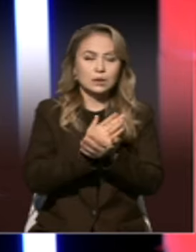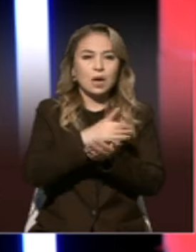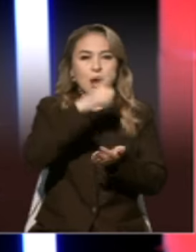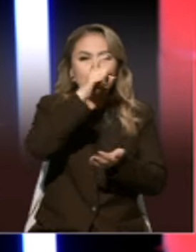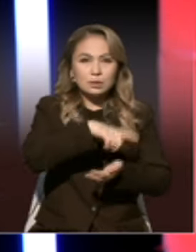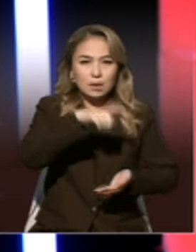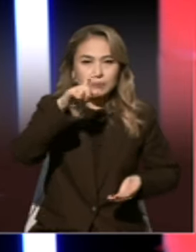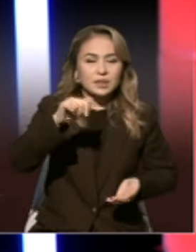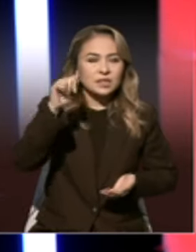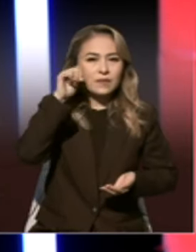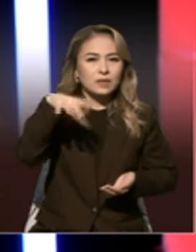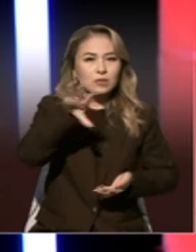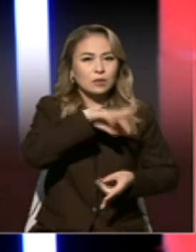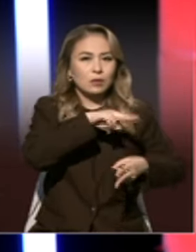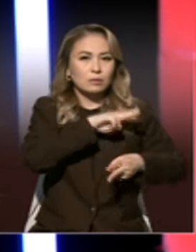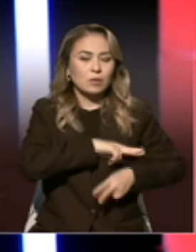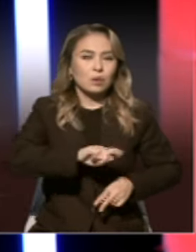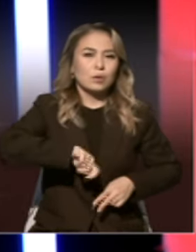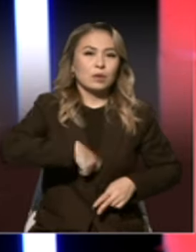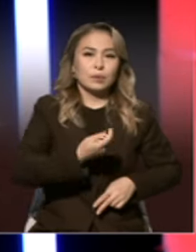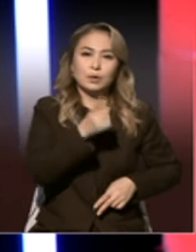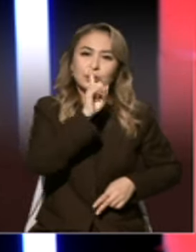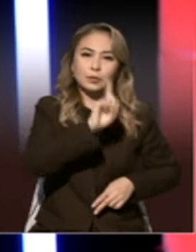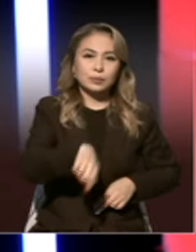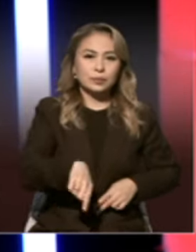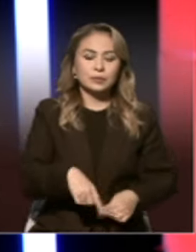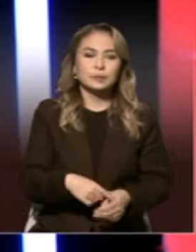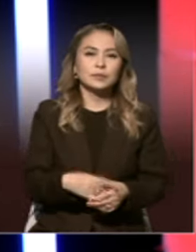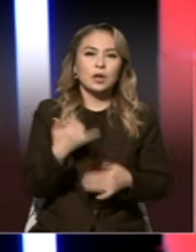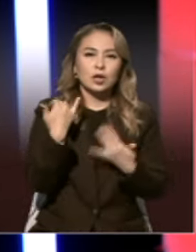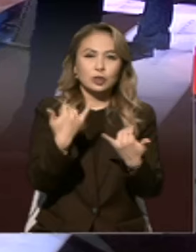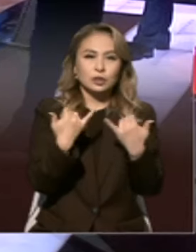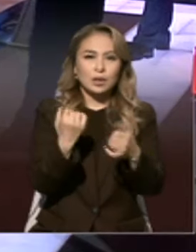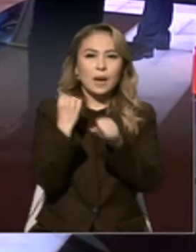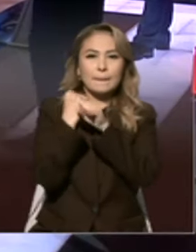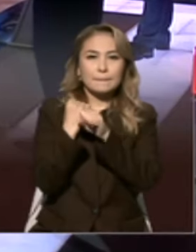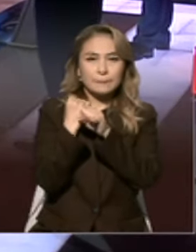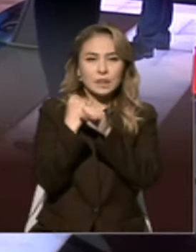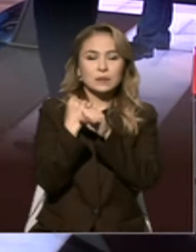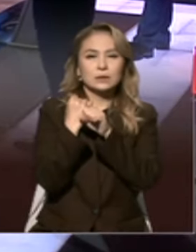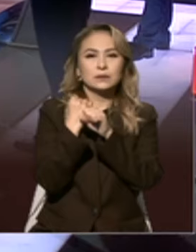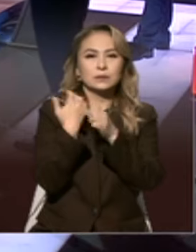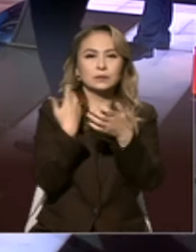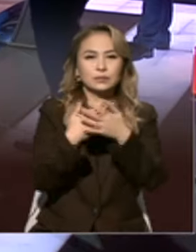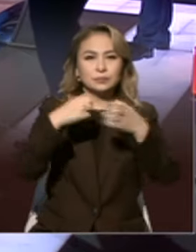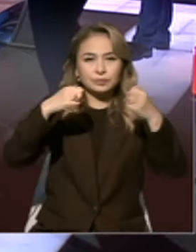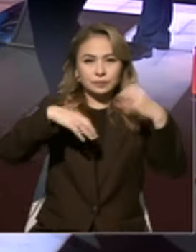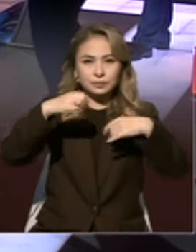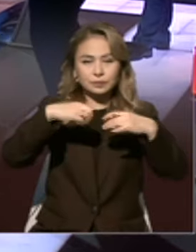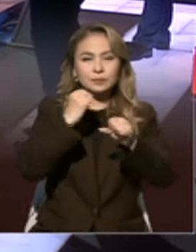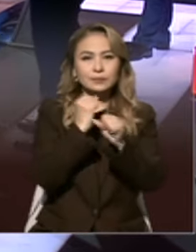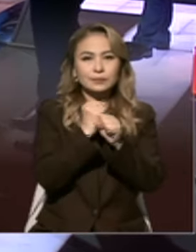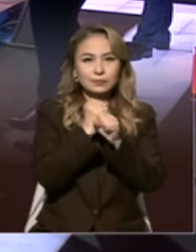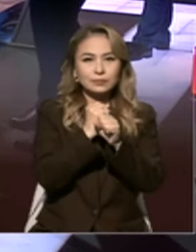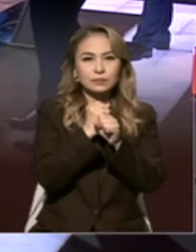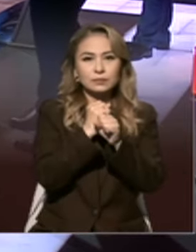Соның барлығы ертең еңбек еш кетпей ме? Қазіргі мешок қаппенен құм толтырып жатқанымыз